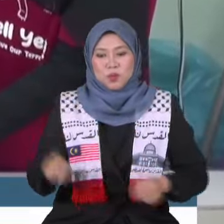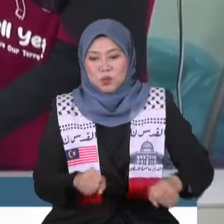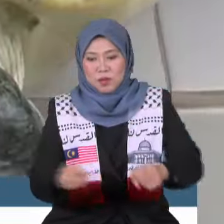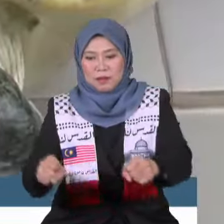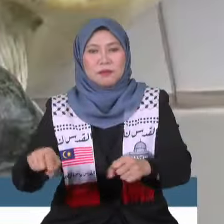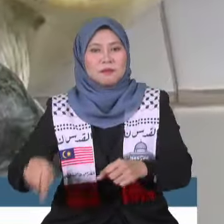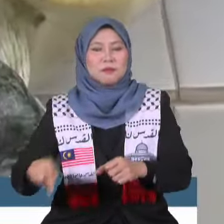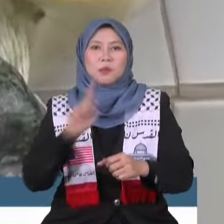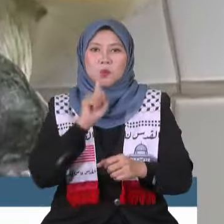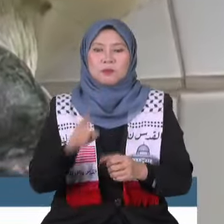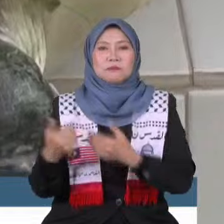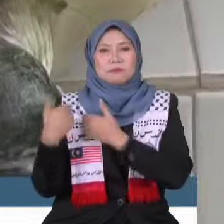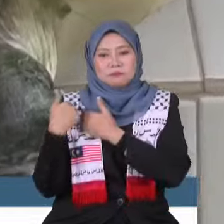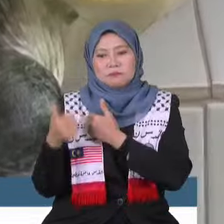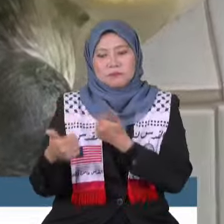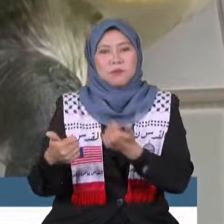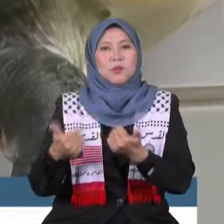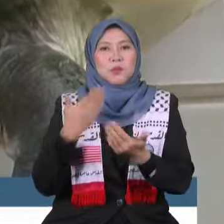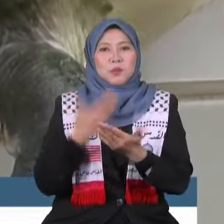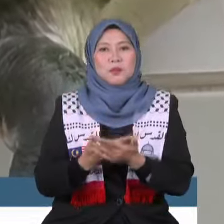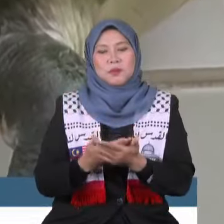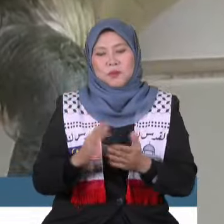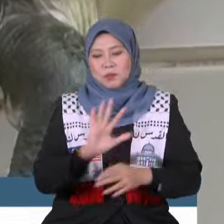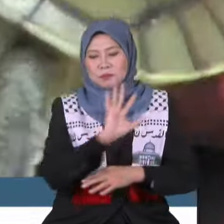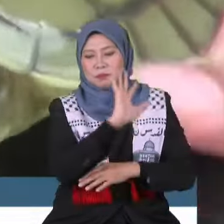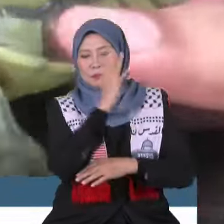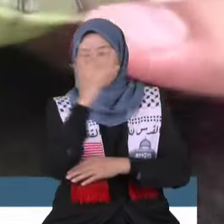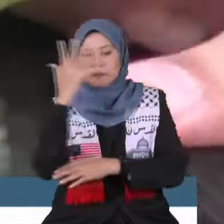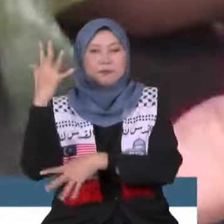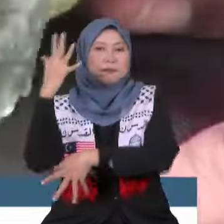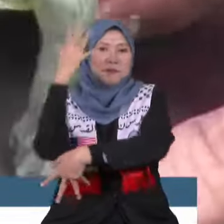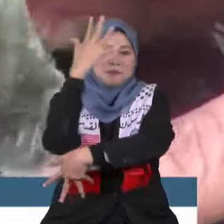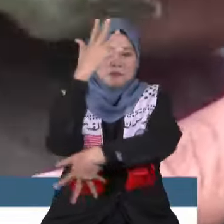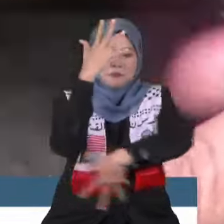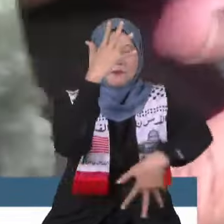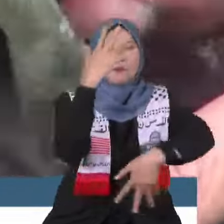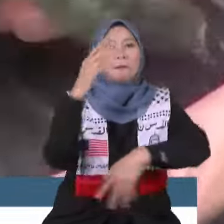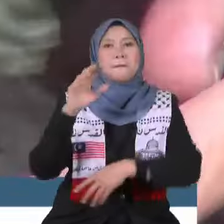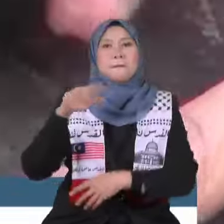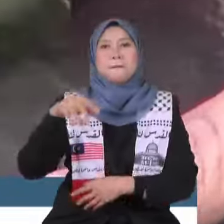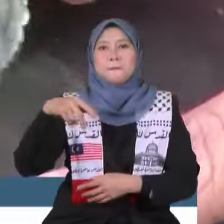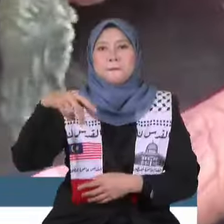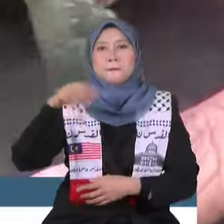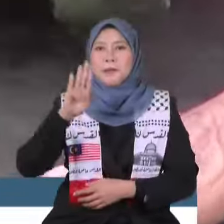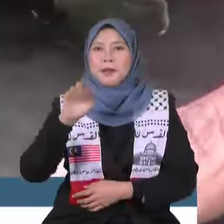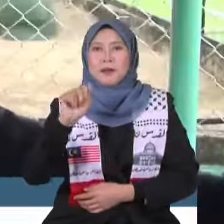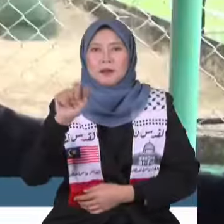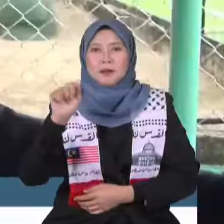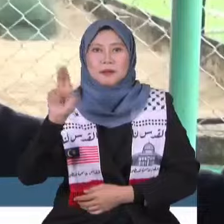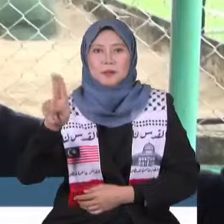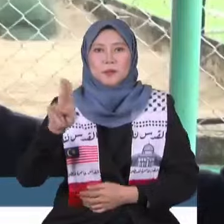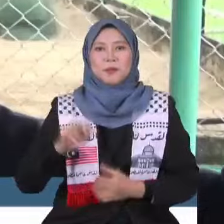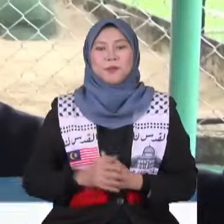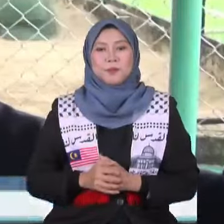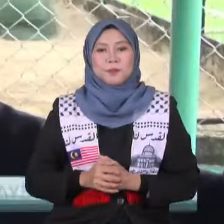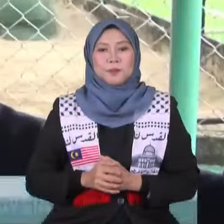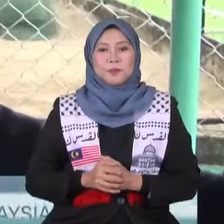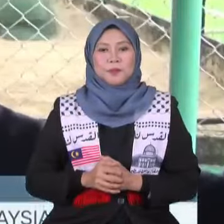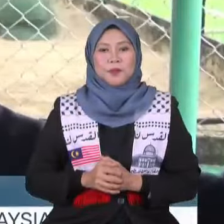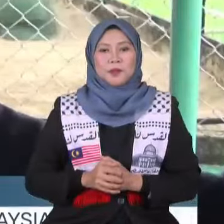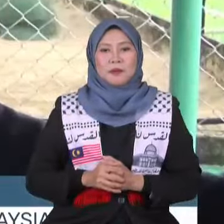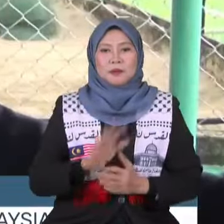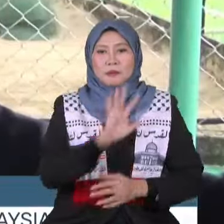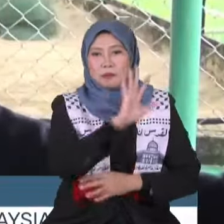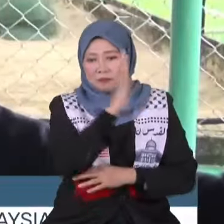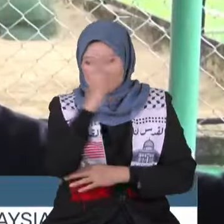sangat besar bagi pertumbuhan paya bakau. Peranan kura-kura, tuntung dan labi-labi di dalam ekosistem